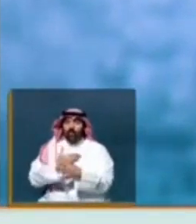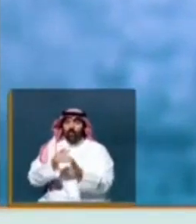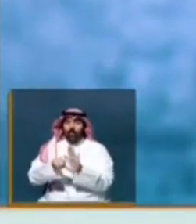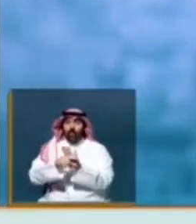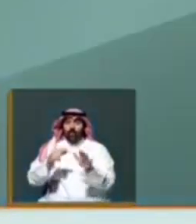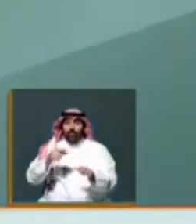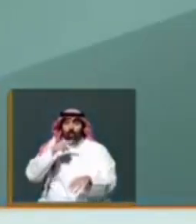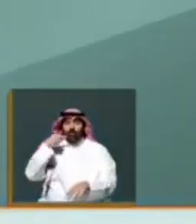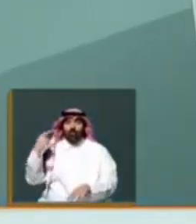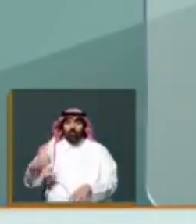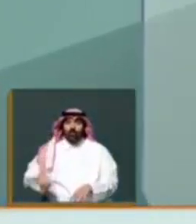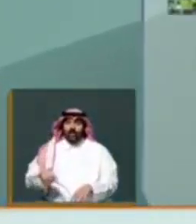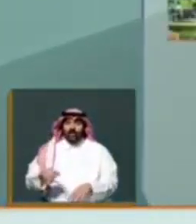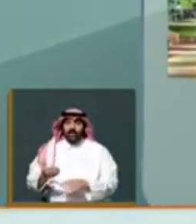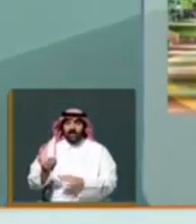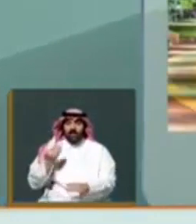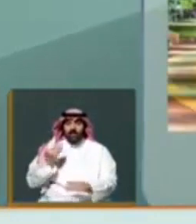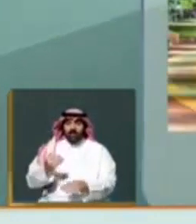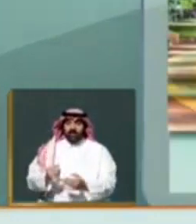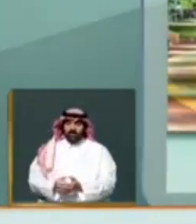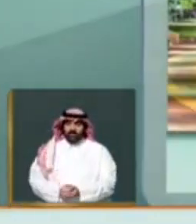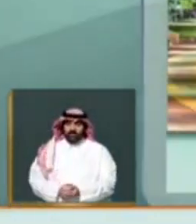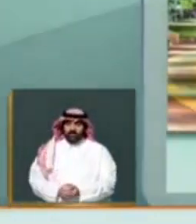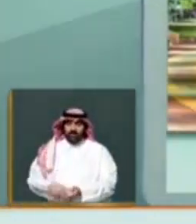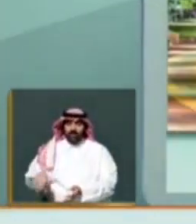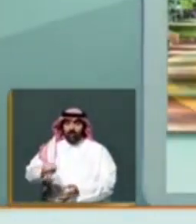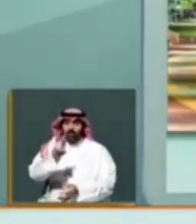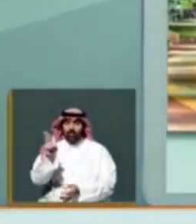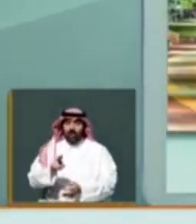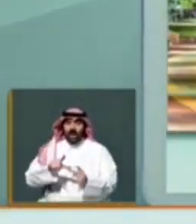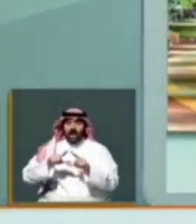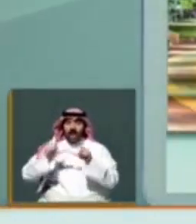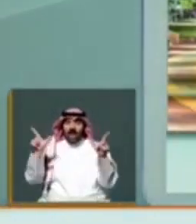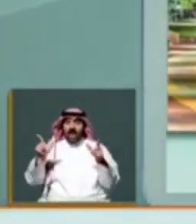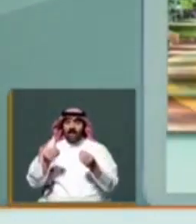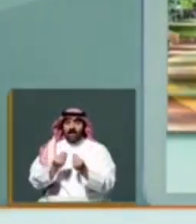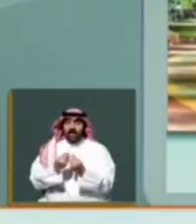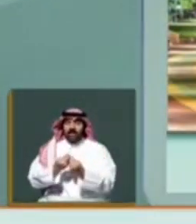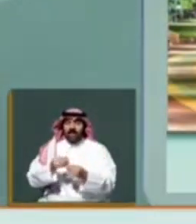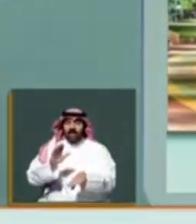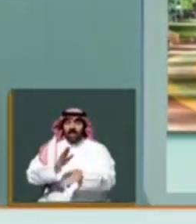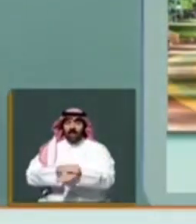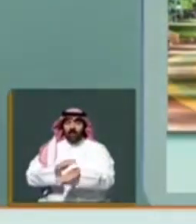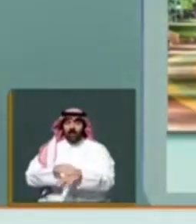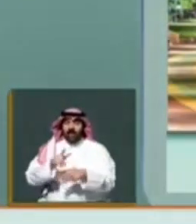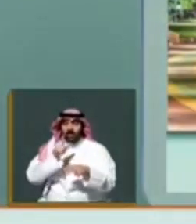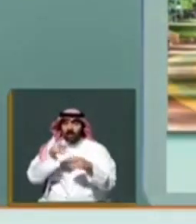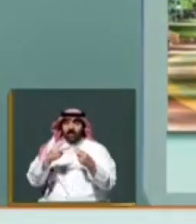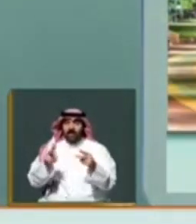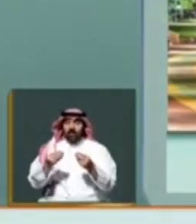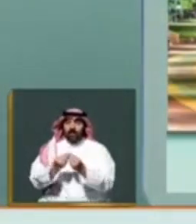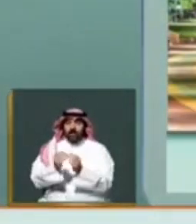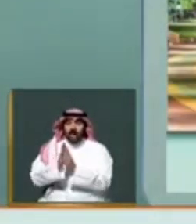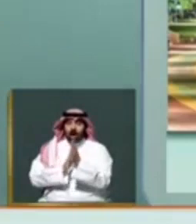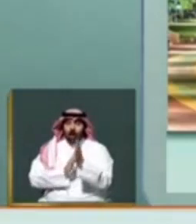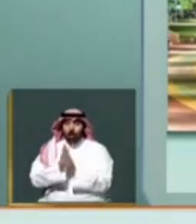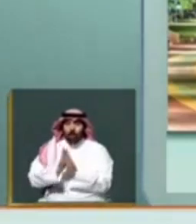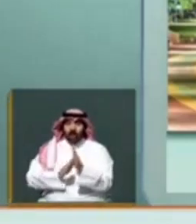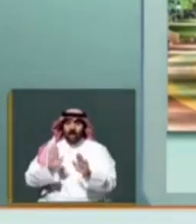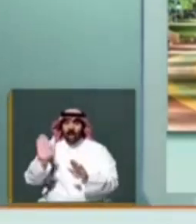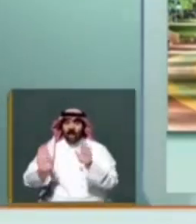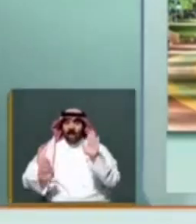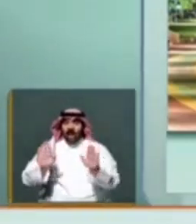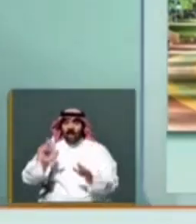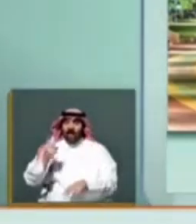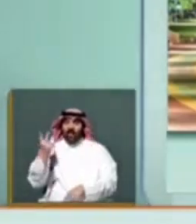الرحمن الرحيم. دعني أعود أولا إلى البيان، وذكرت فيه المملكة إلى أنها سعت وحشدت التأييد